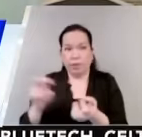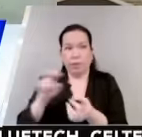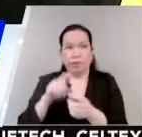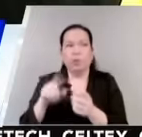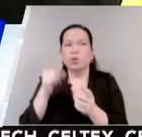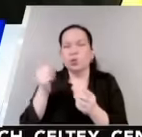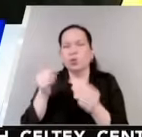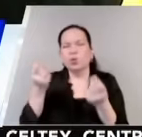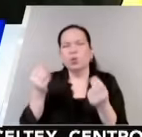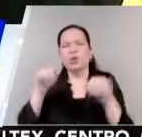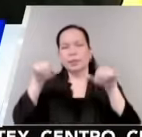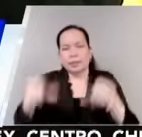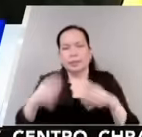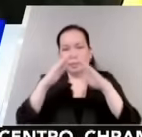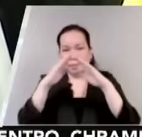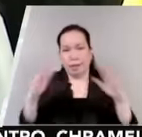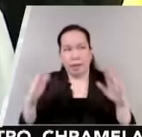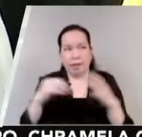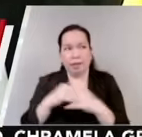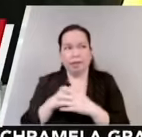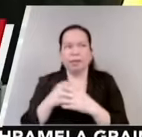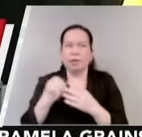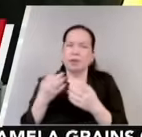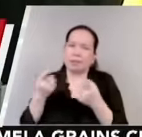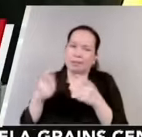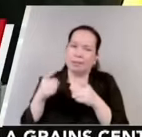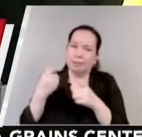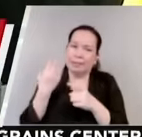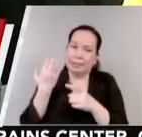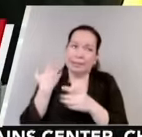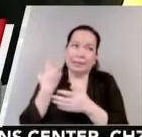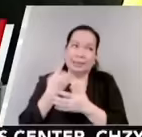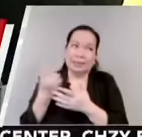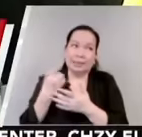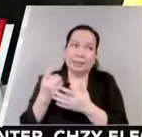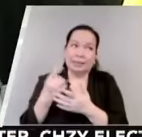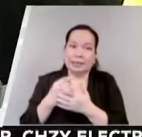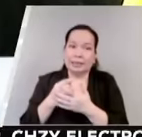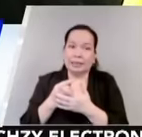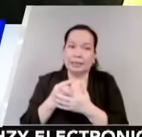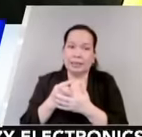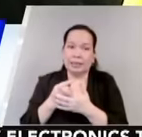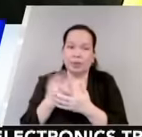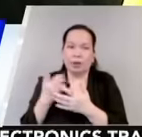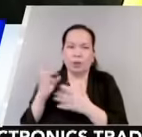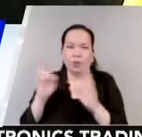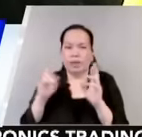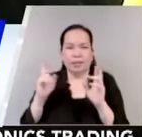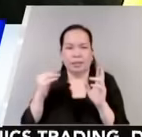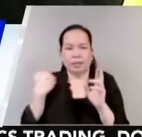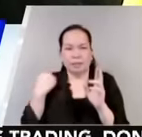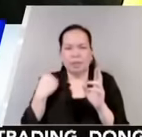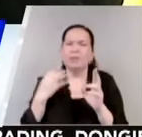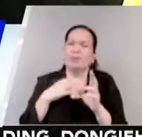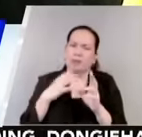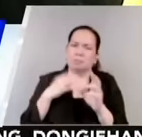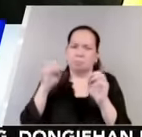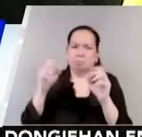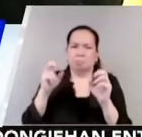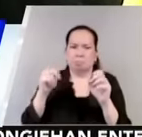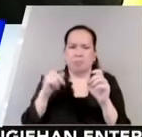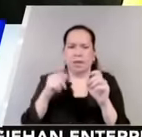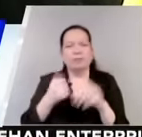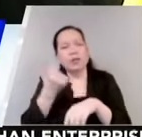sila. Dahil sa mga nangyari the past few weeks, hindi kami nakapag-book, hindi kami nakapag-plano. Okay lang naman. There's always another time for